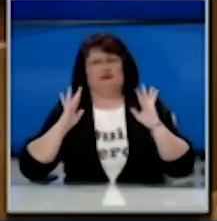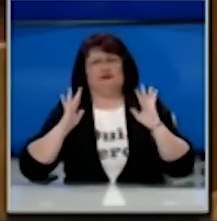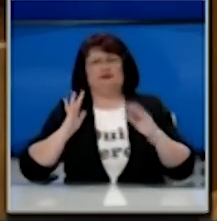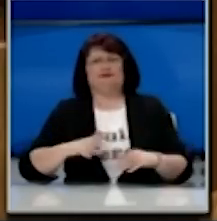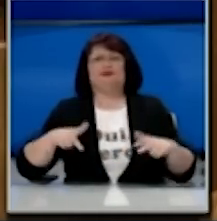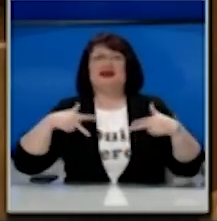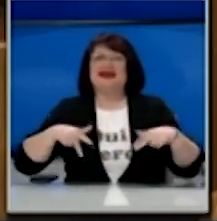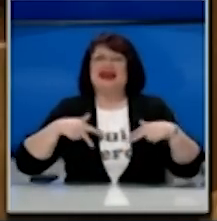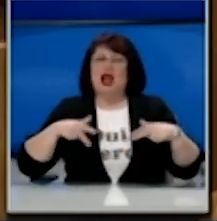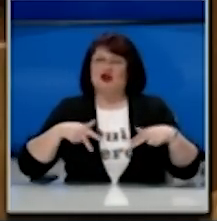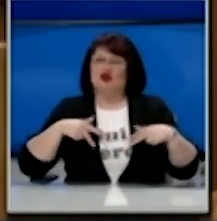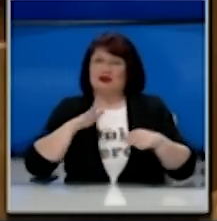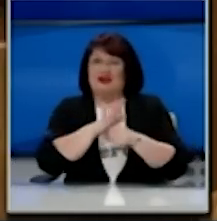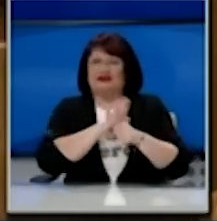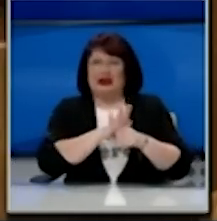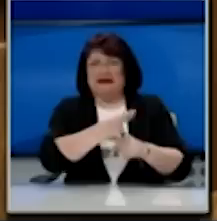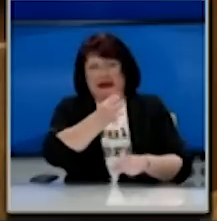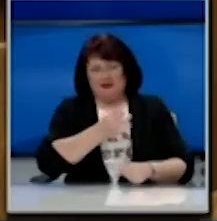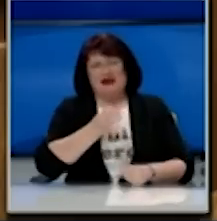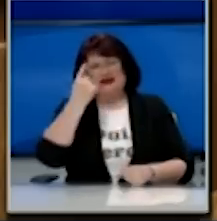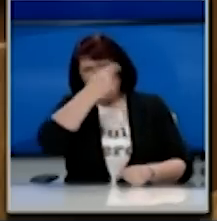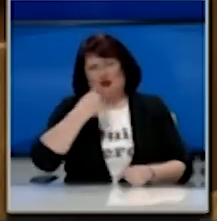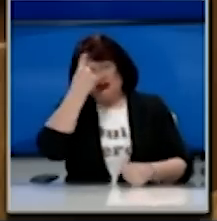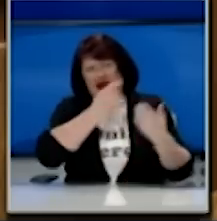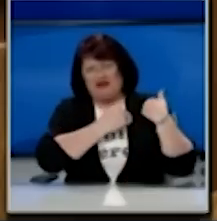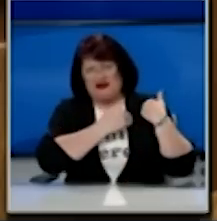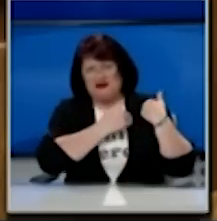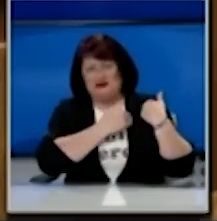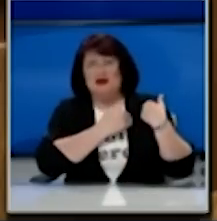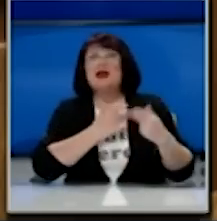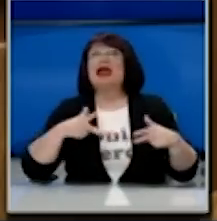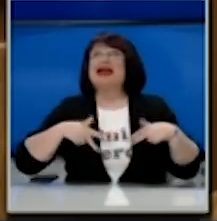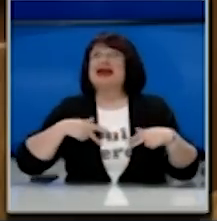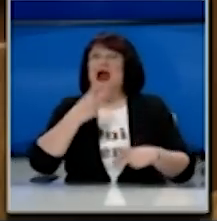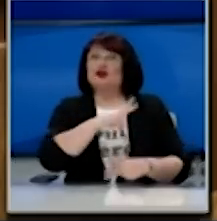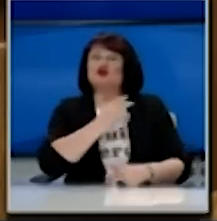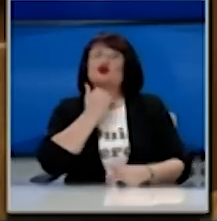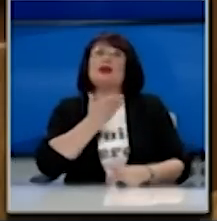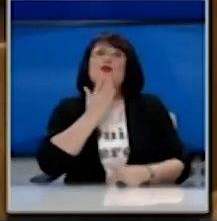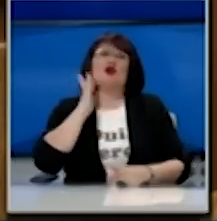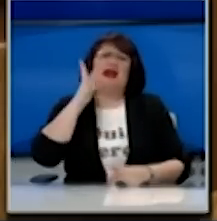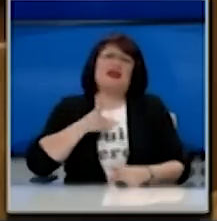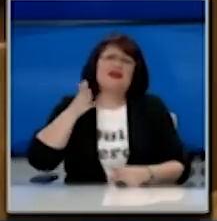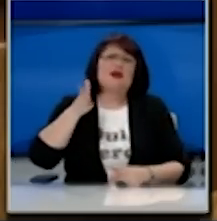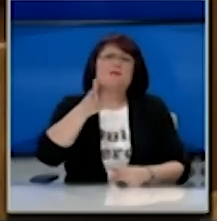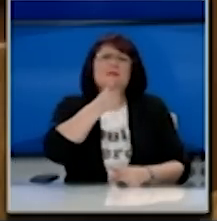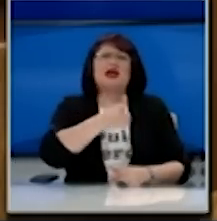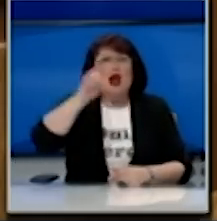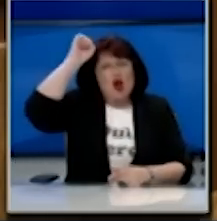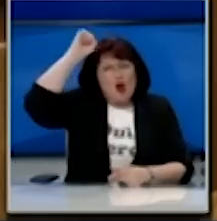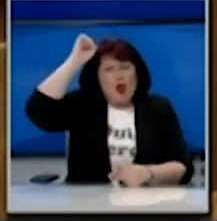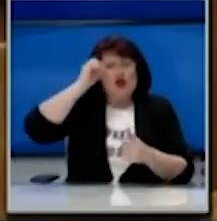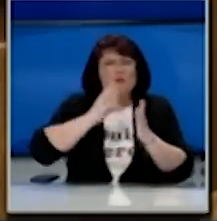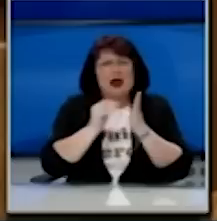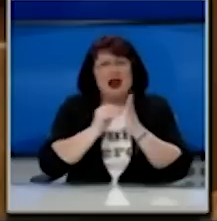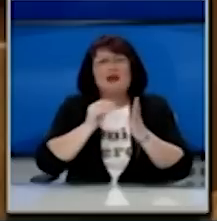και η ατομική ευθύνη. Μάλιστα. Όντως, το κράτος σας δεν μπορεί να είναι κάθε μέρα στην παραλία της Ρόδου, όπου